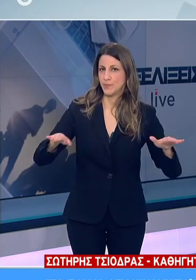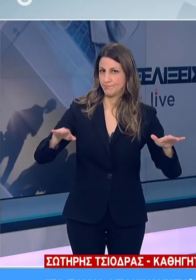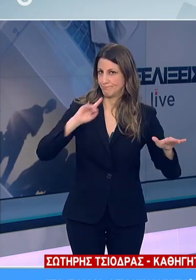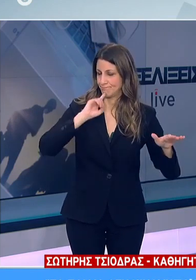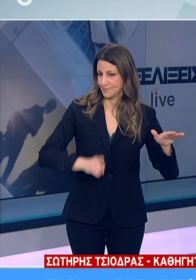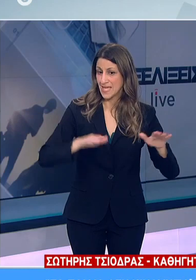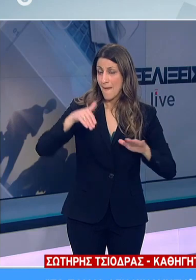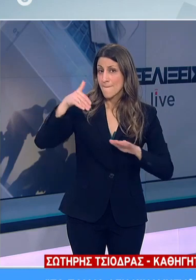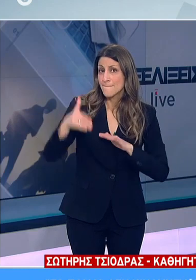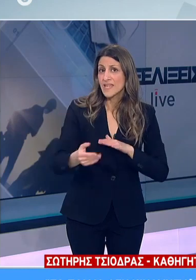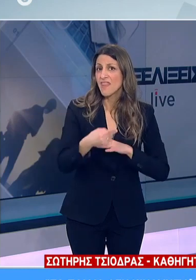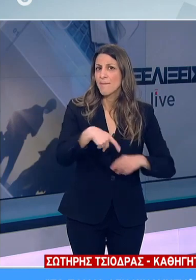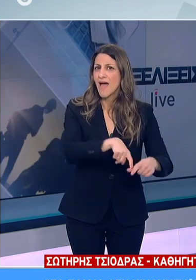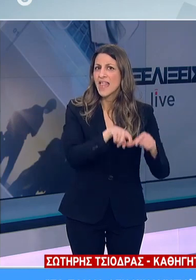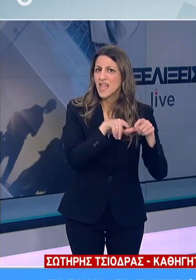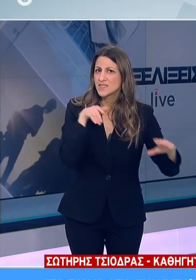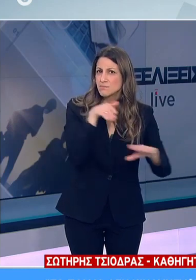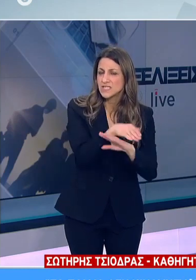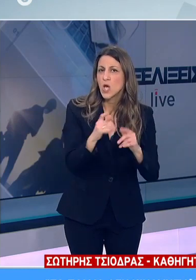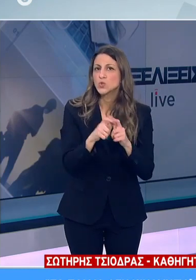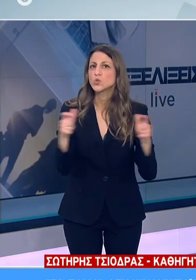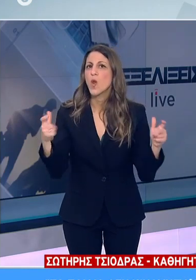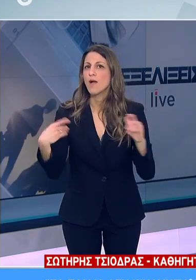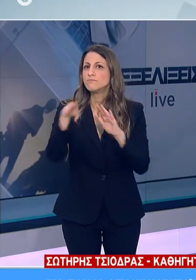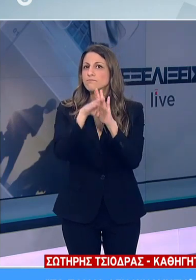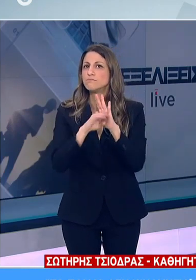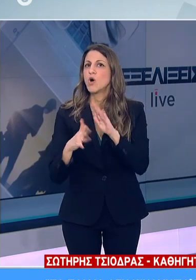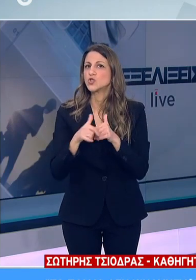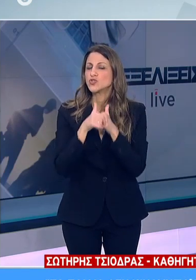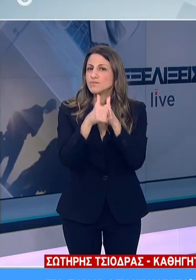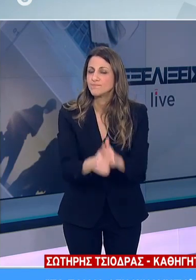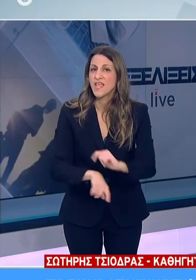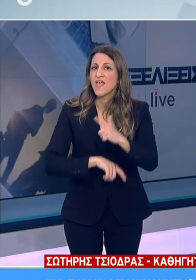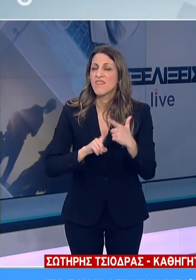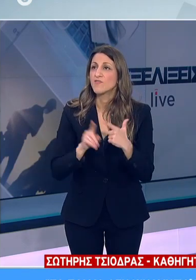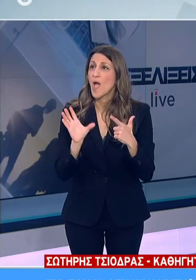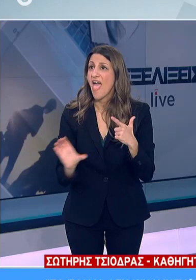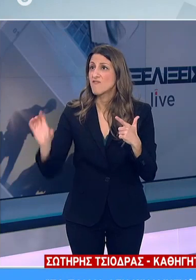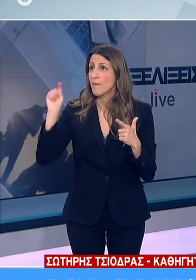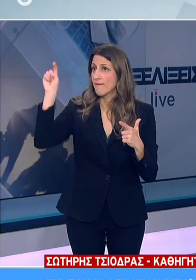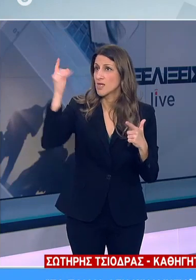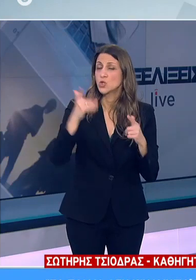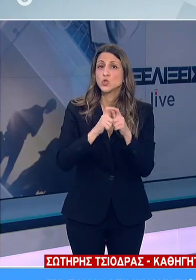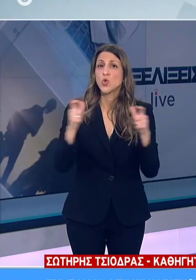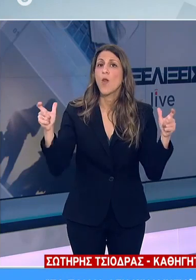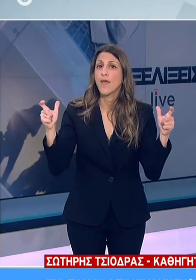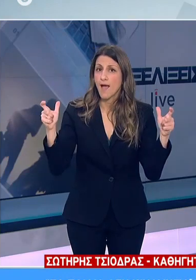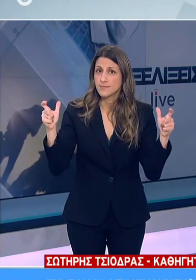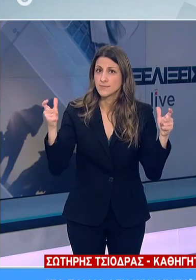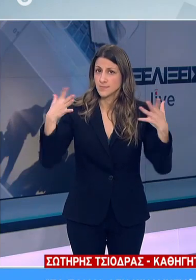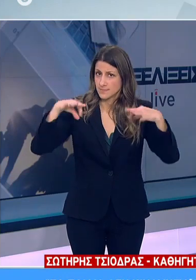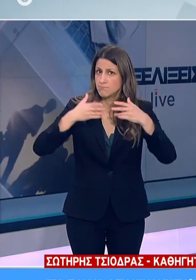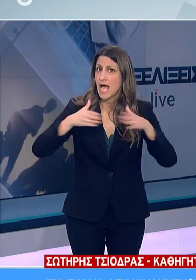σε ιδιωτικές επιχειρήσεις και σχολεία? Σε άλλες ευρωπαϊκές χώρες όπου άνοιξαν τα σχολεία, η παράδοση των μαθημάτων γίνεται σε ανοιχτούς